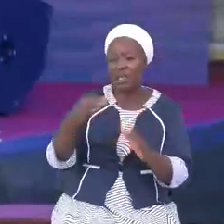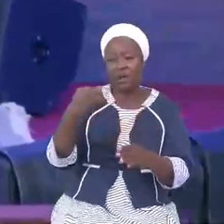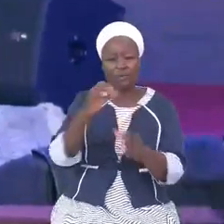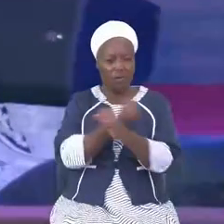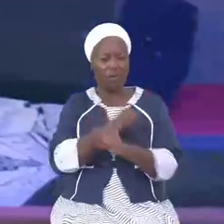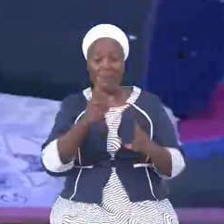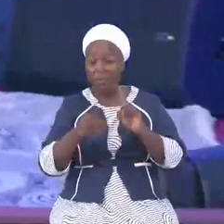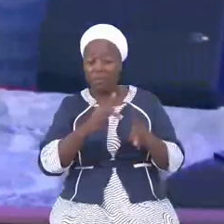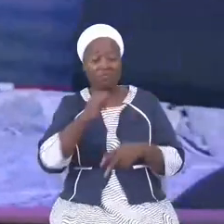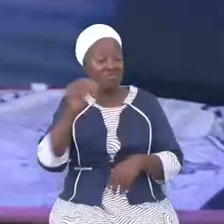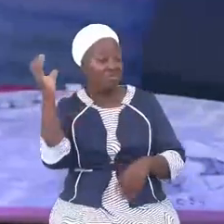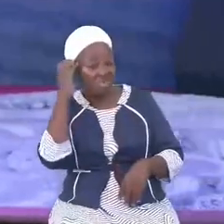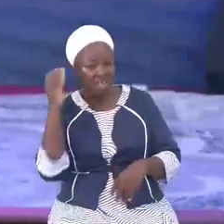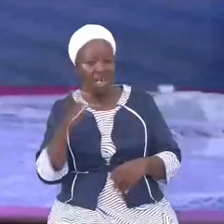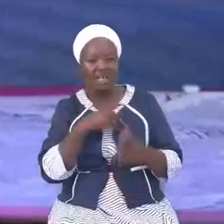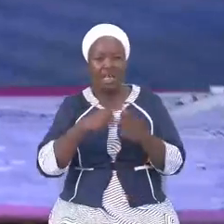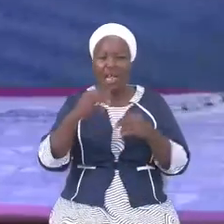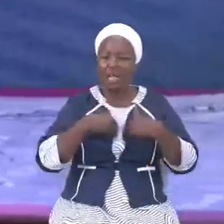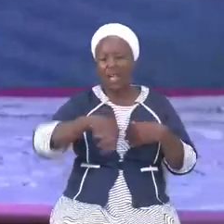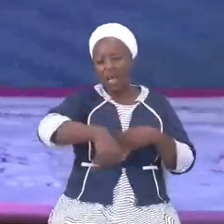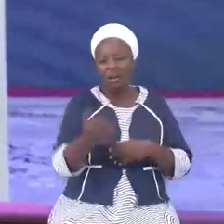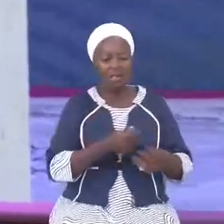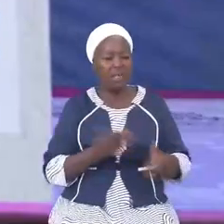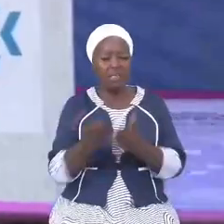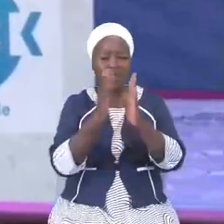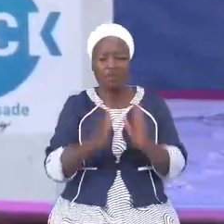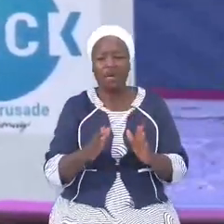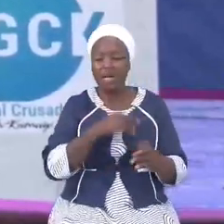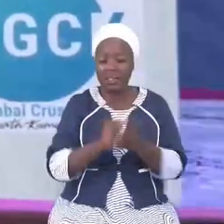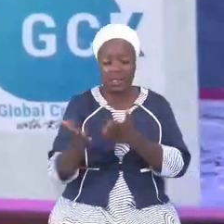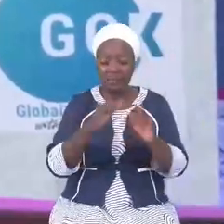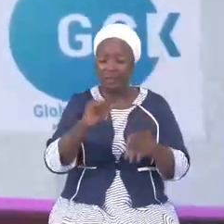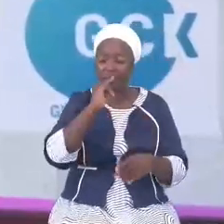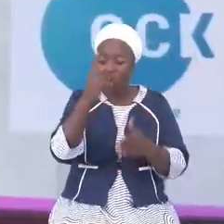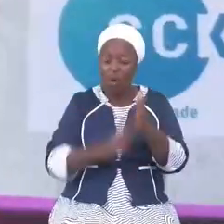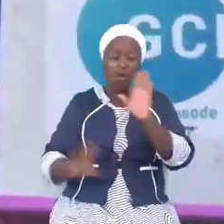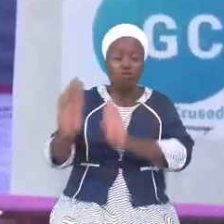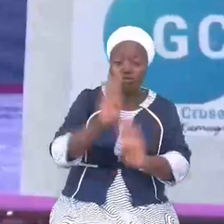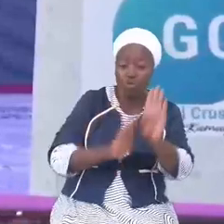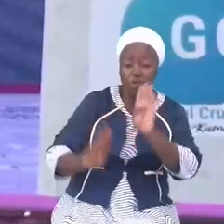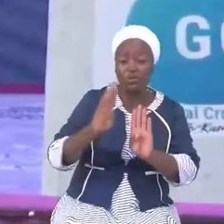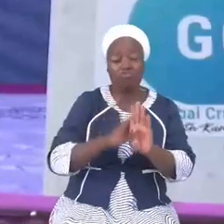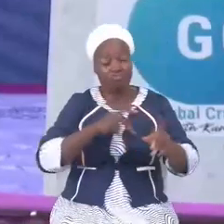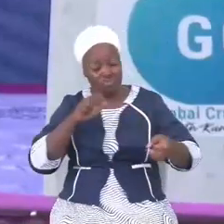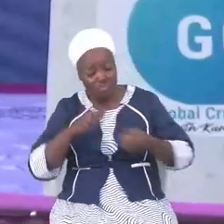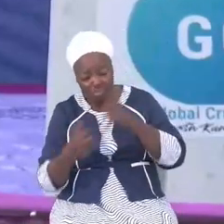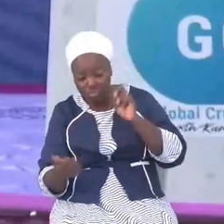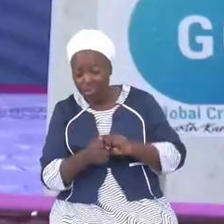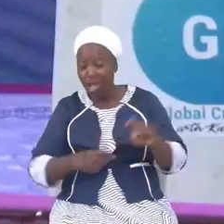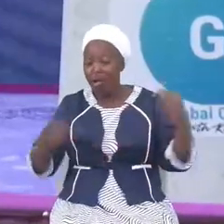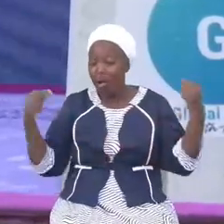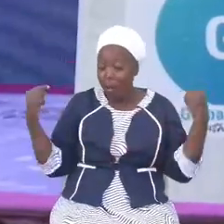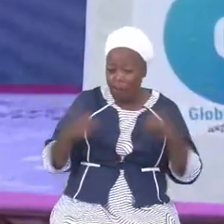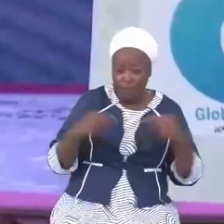appelé affliction. Il a un autre messager appelé détresse. Il a un autre messager appelé traumatisme. Alors il